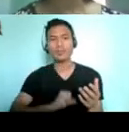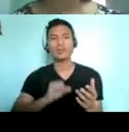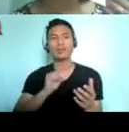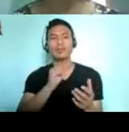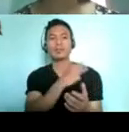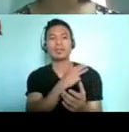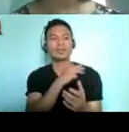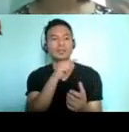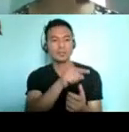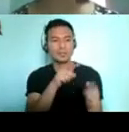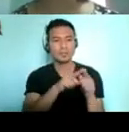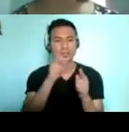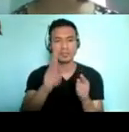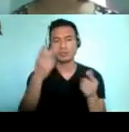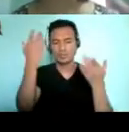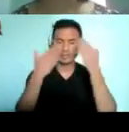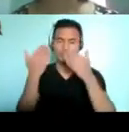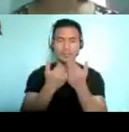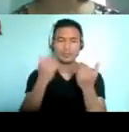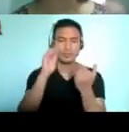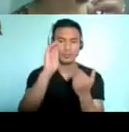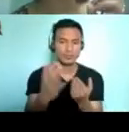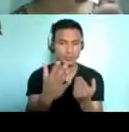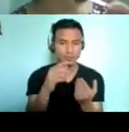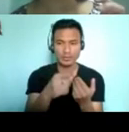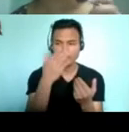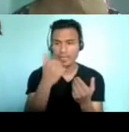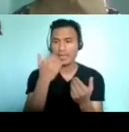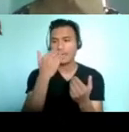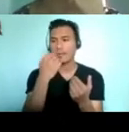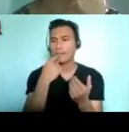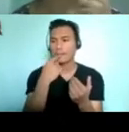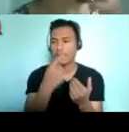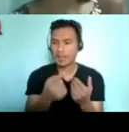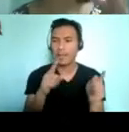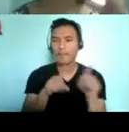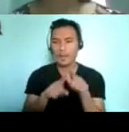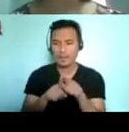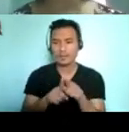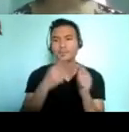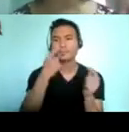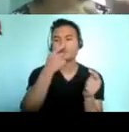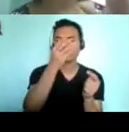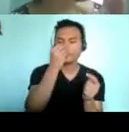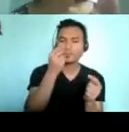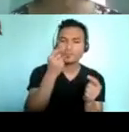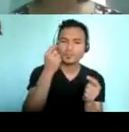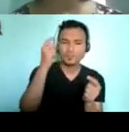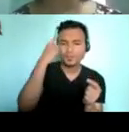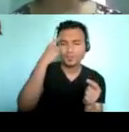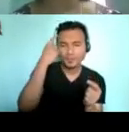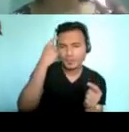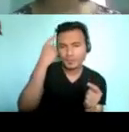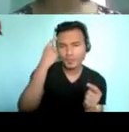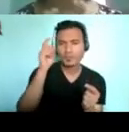त्यो लेभलको हिंसा गर्न सक्दैन थियो होला त्यसकारण कारणको कुकुरा भन्दाखेरि मैले पितृसत्तात्मक यो